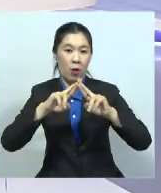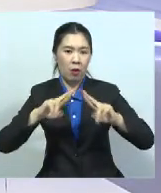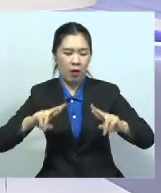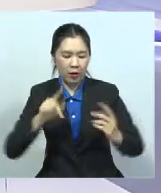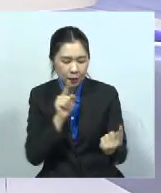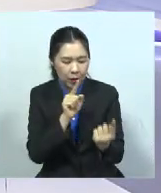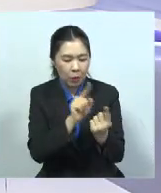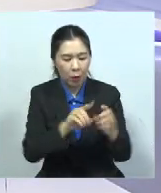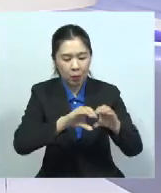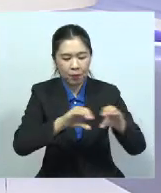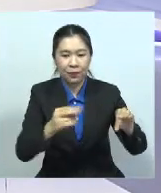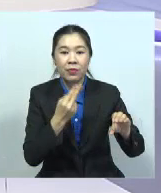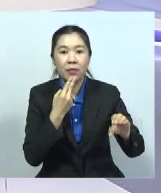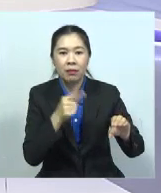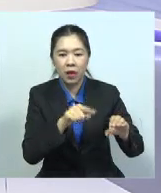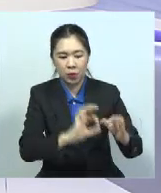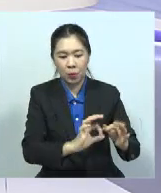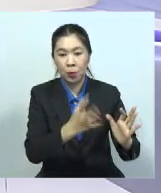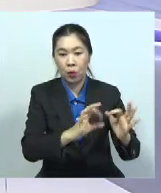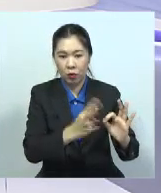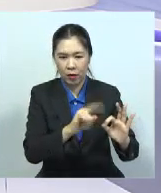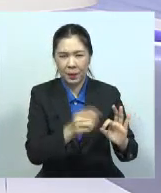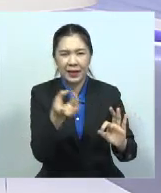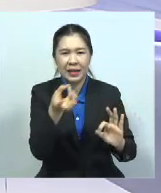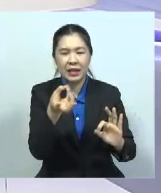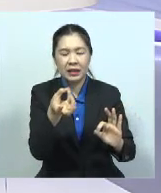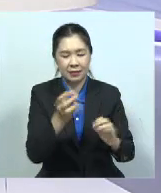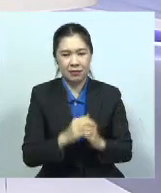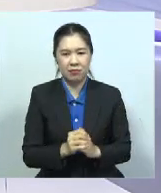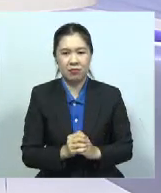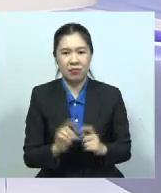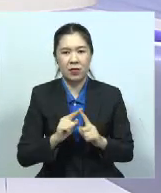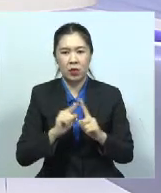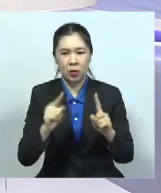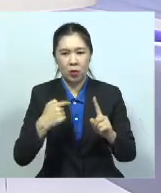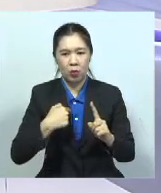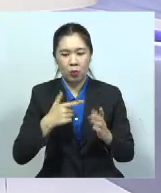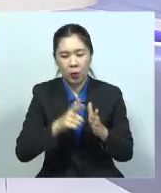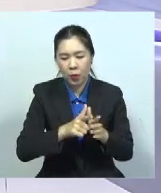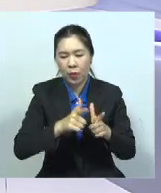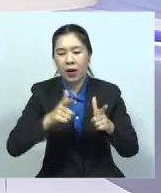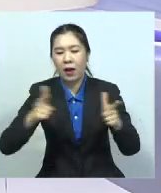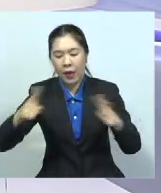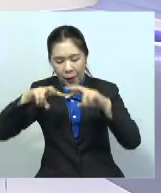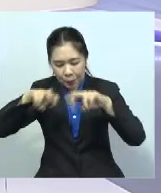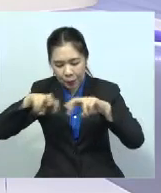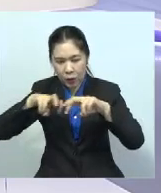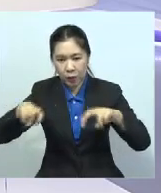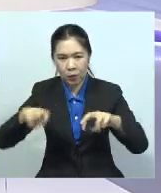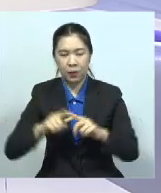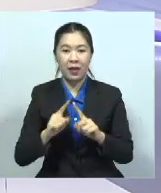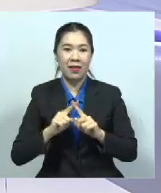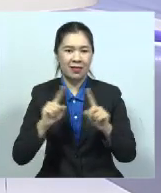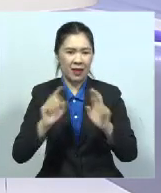power bank ที่มีการจุดระเบิดแล้วก็ลุกไหม้ขึ้นมาแต่ว่าไม่สมบูรณ์เนี่ยก็เลยทำให้กลายเป็นการขยายผลเพิ่มเติมไปแต่ก็ต้องยอมรับว่